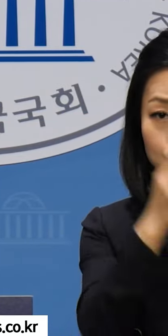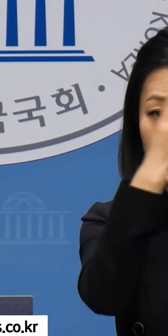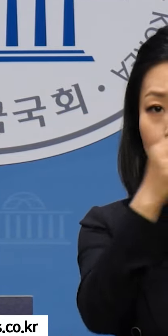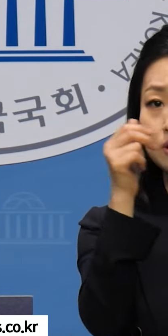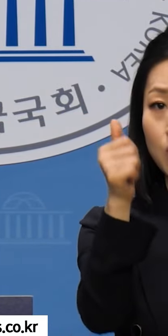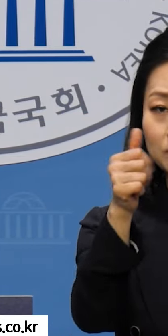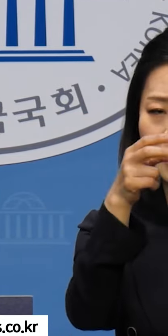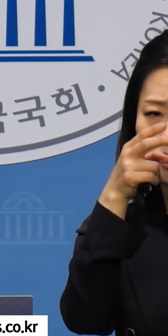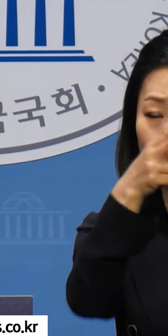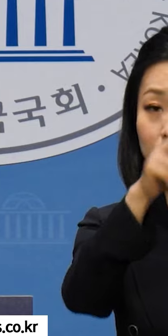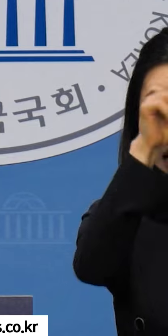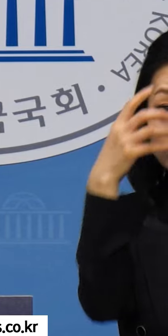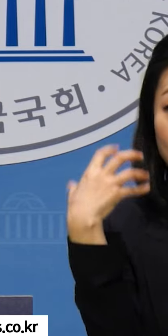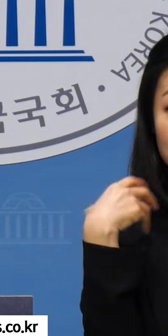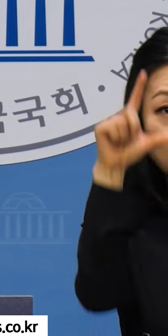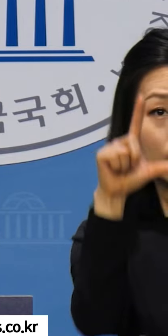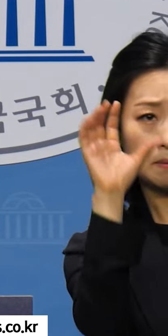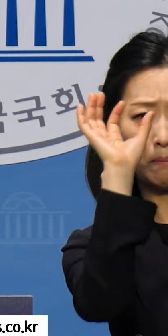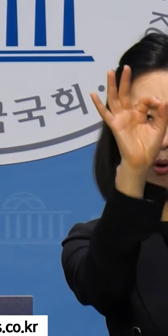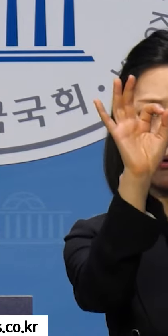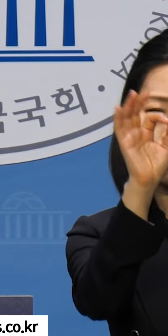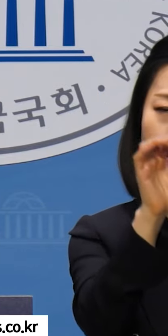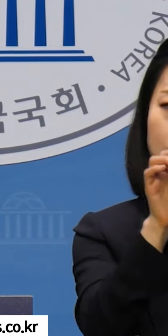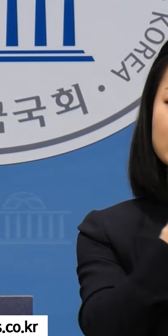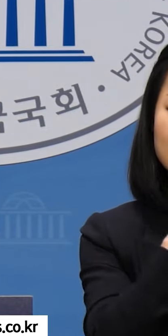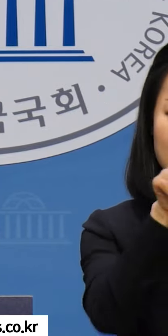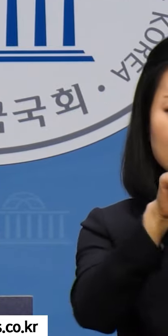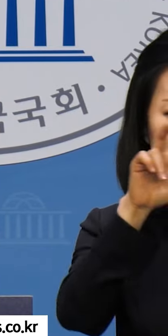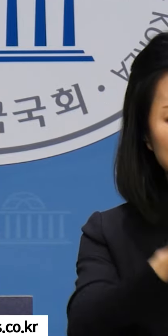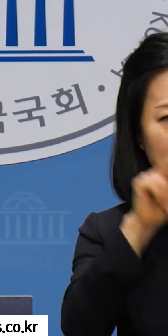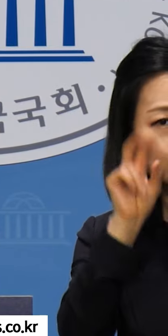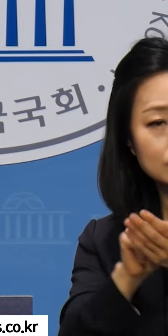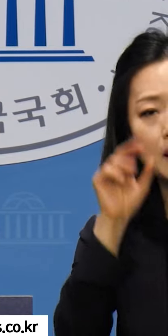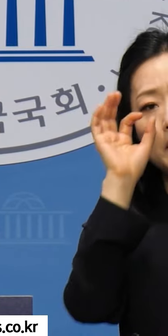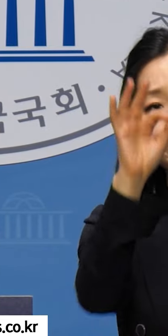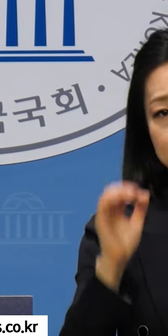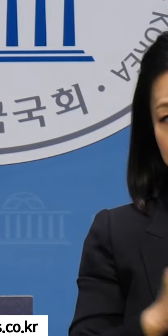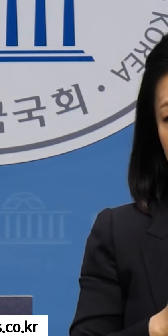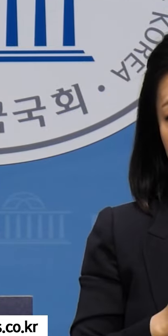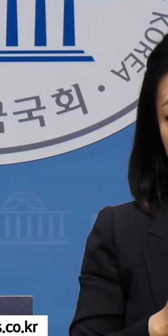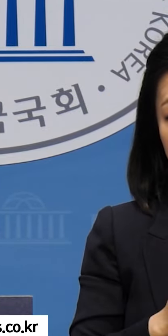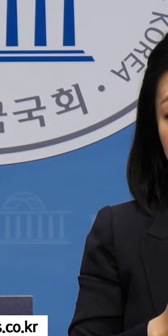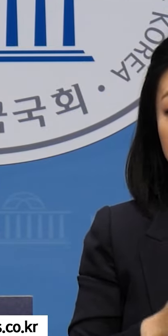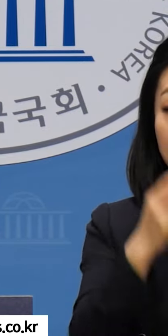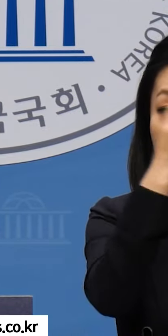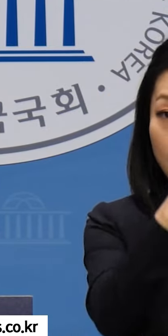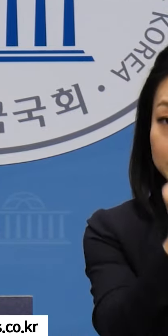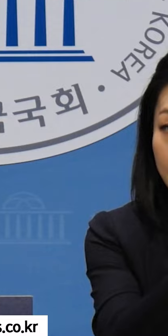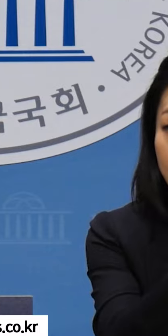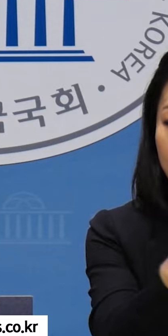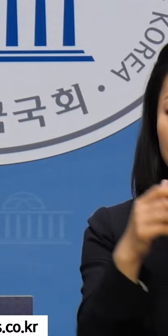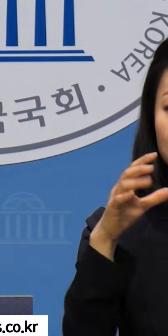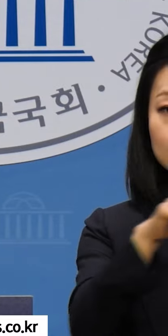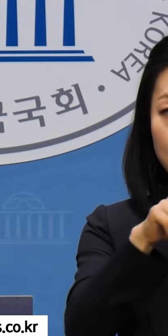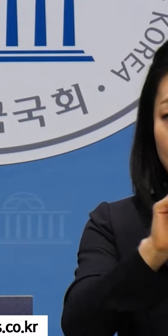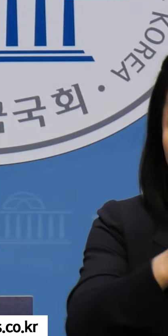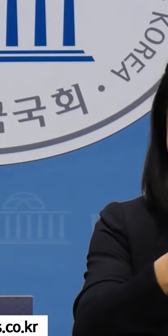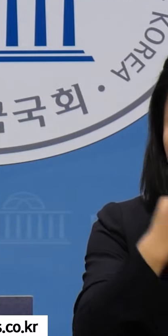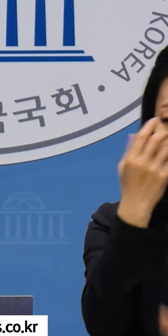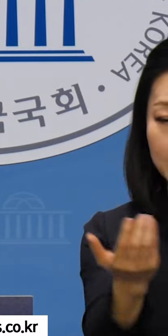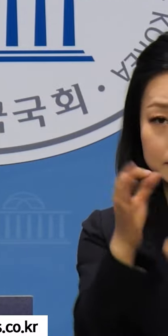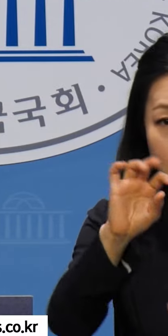합니다 정권의 행태에서 그 해를 충분히 보고 있습니다 검찰 국가정보원